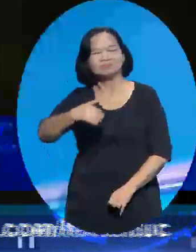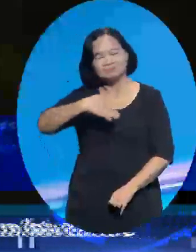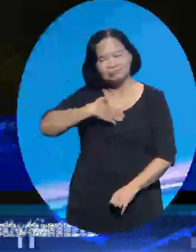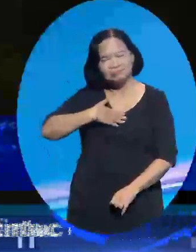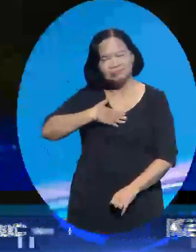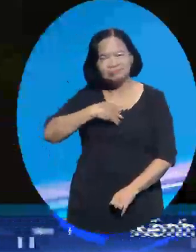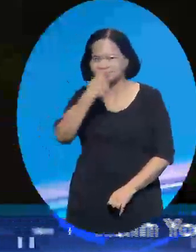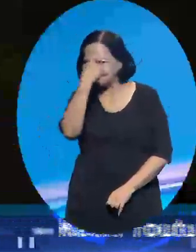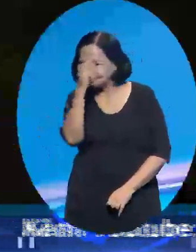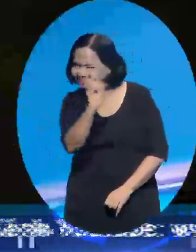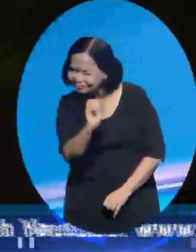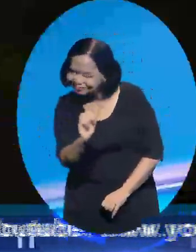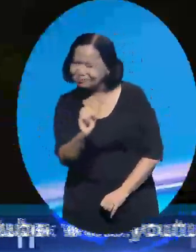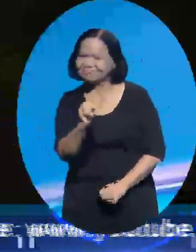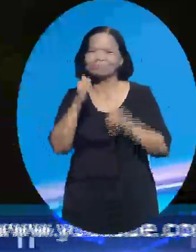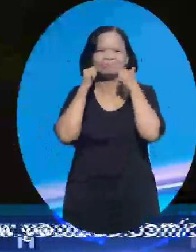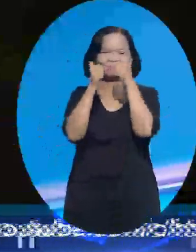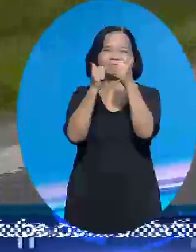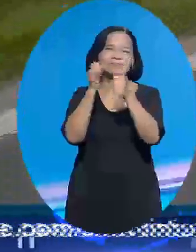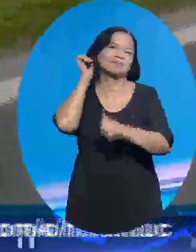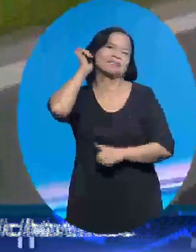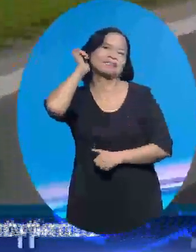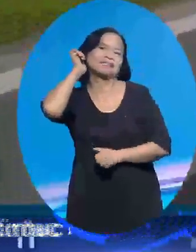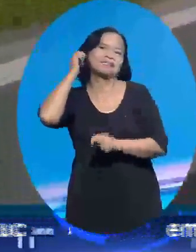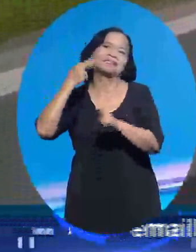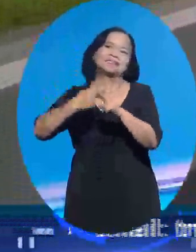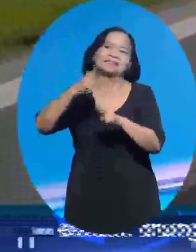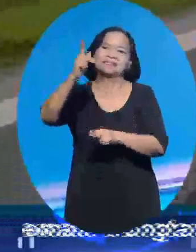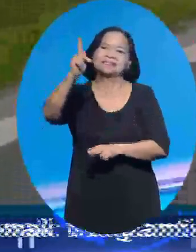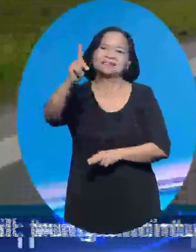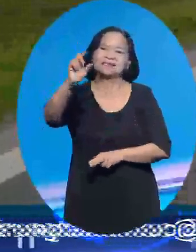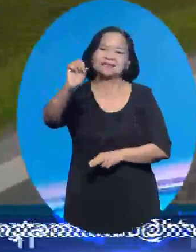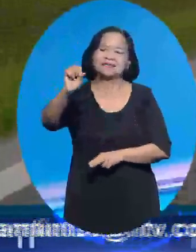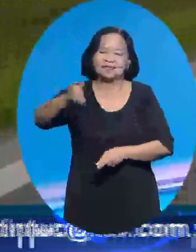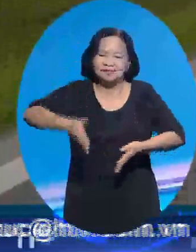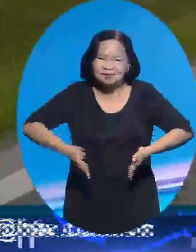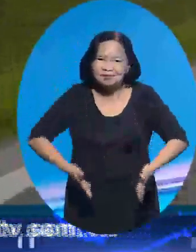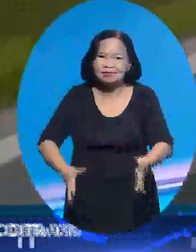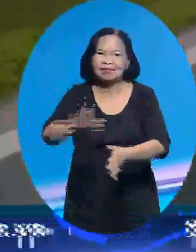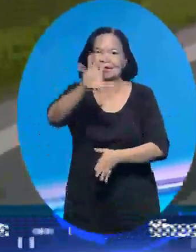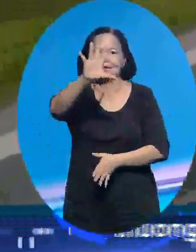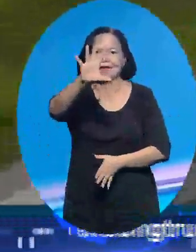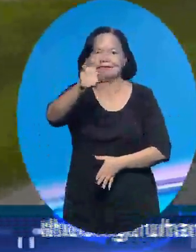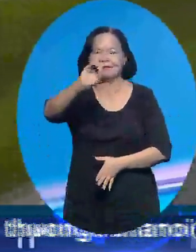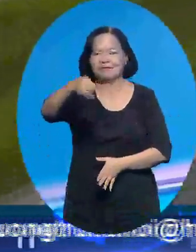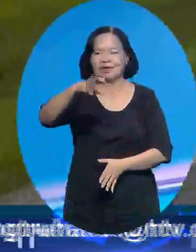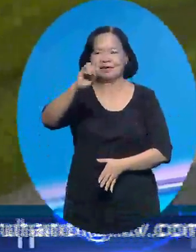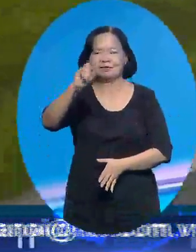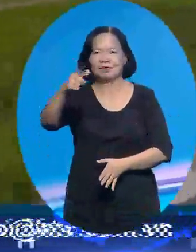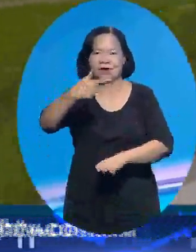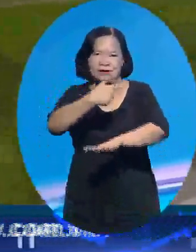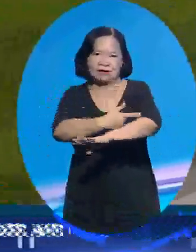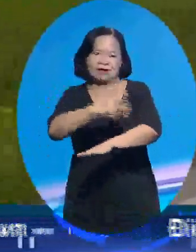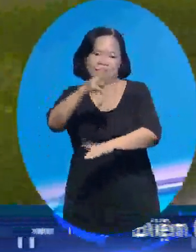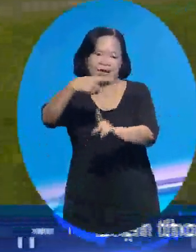thật không thể tin được. Thành tích tốt nhất của nữ thuộc về Kasia Zikoda với quãng đường 55,07 trong thời gian 3